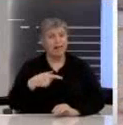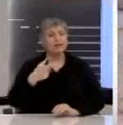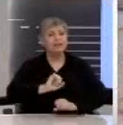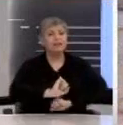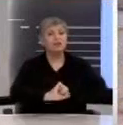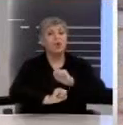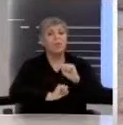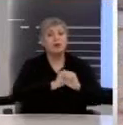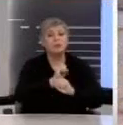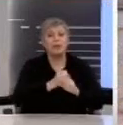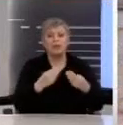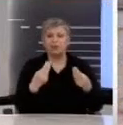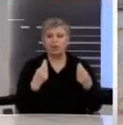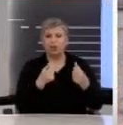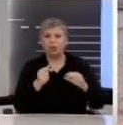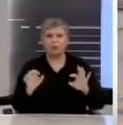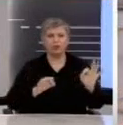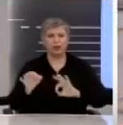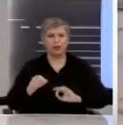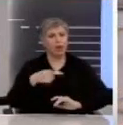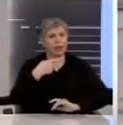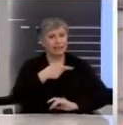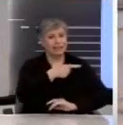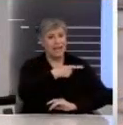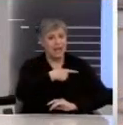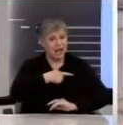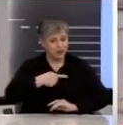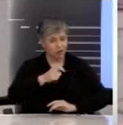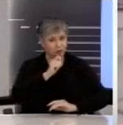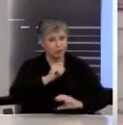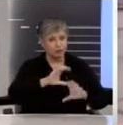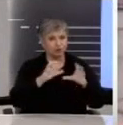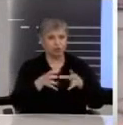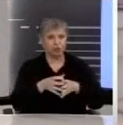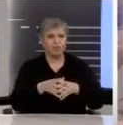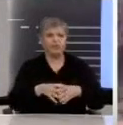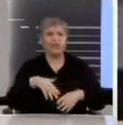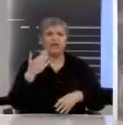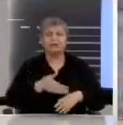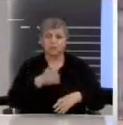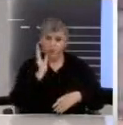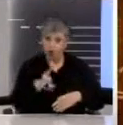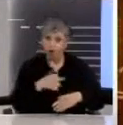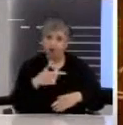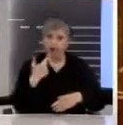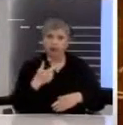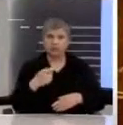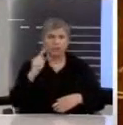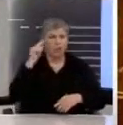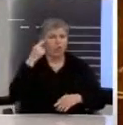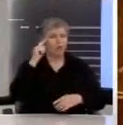κάνετε μεθόδευση. Το ότι είστε αρχηγός κόμματος δεν σας επιτρέπει να κάνετε μεθόδευση. Το